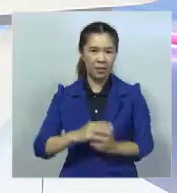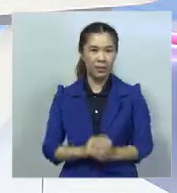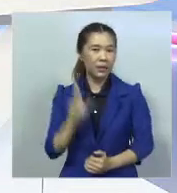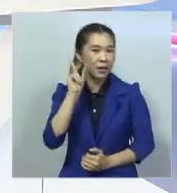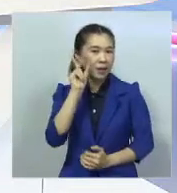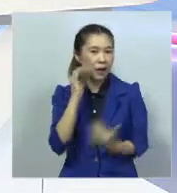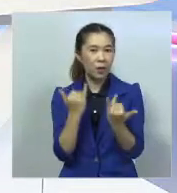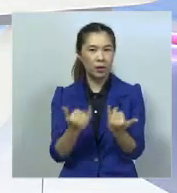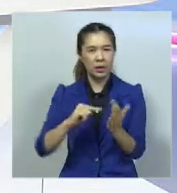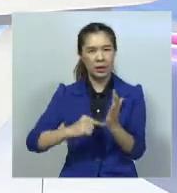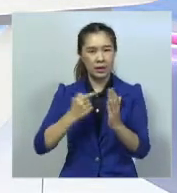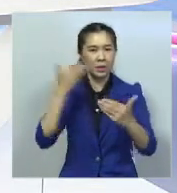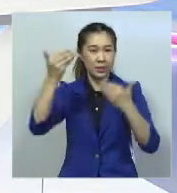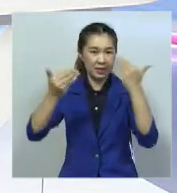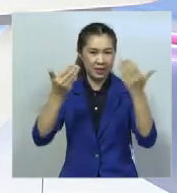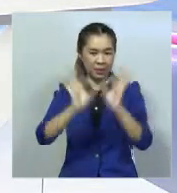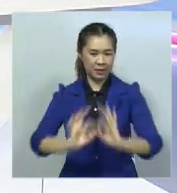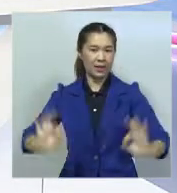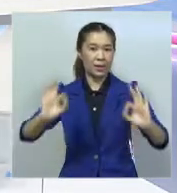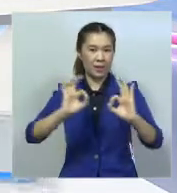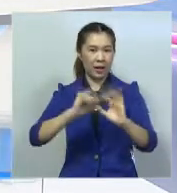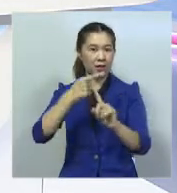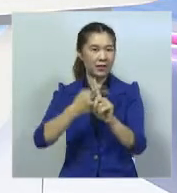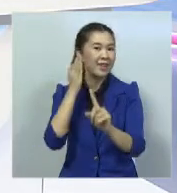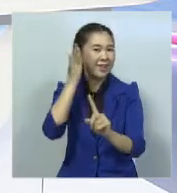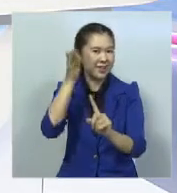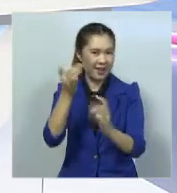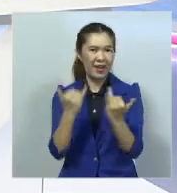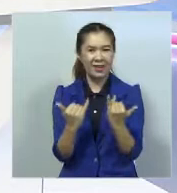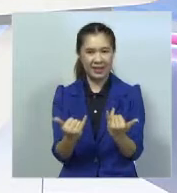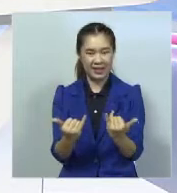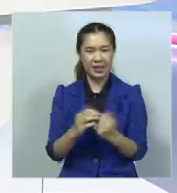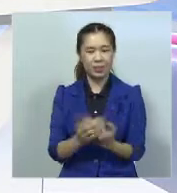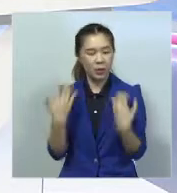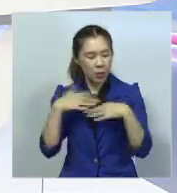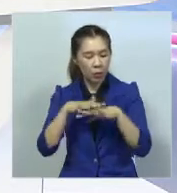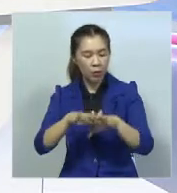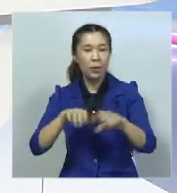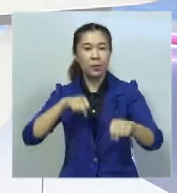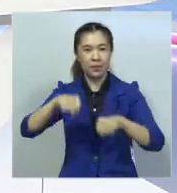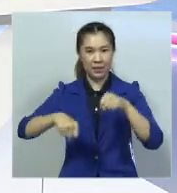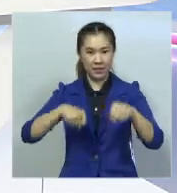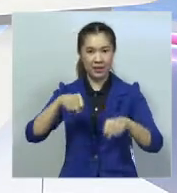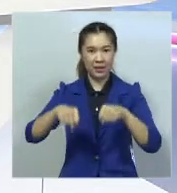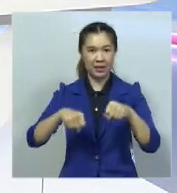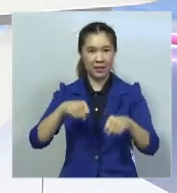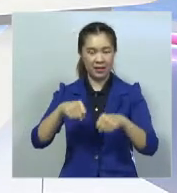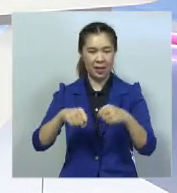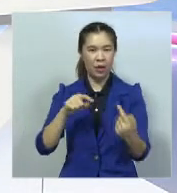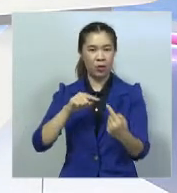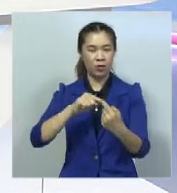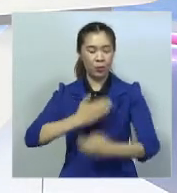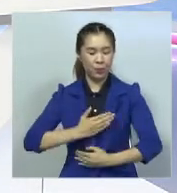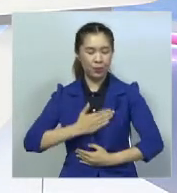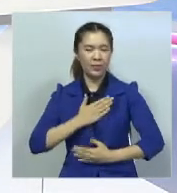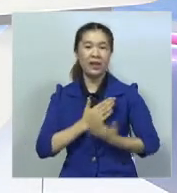ข่าวเที่ยงวันนี้เราเริ่มมาที่กิจกรรมสำคัญที่จะมีขึ้นในเดือนนี้เดือนหน้านี้แล้วนะคะกับการเข้าร่วมปั่นจักรยานในกิจกรรมไบค์อุ่น